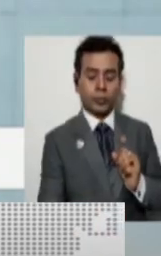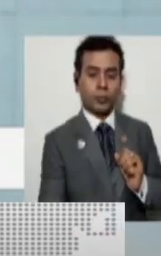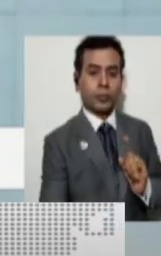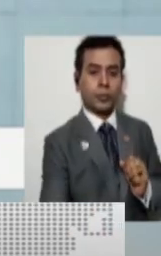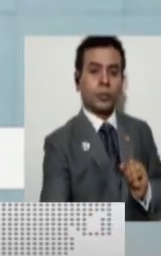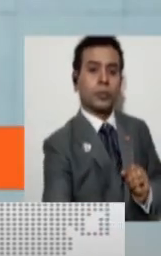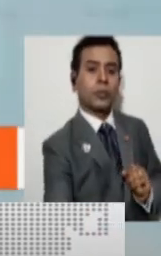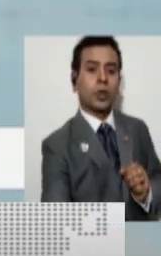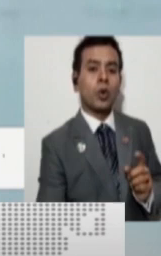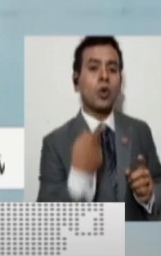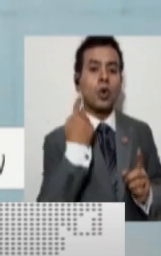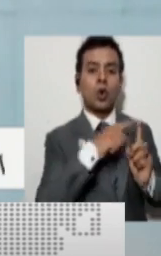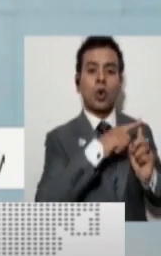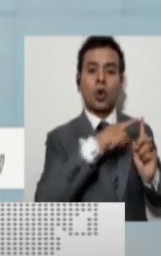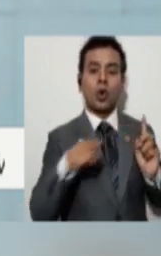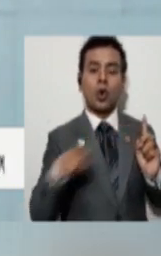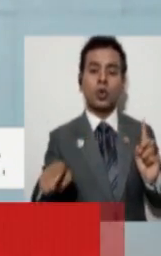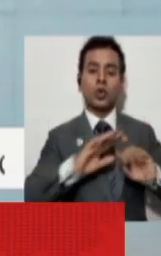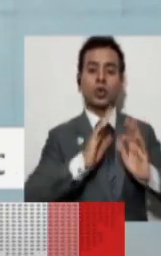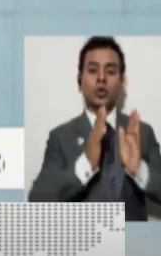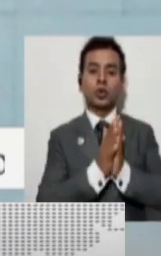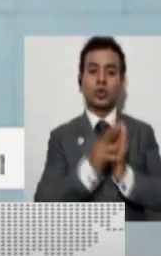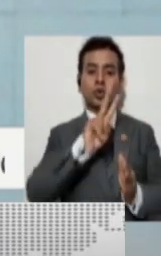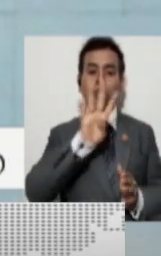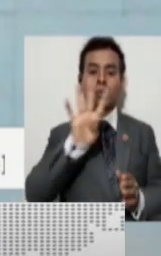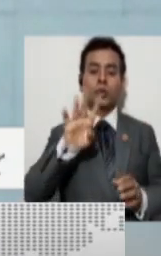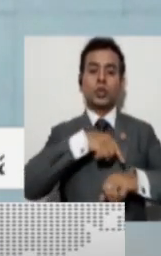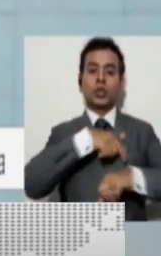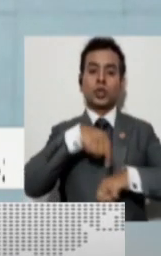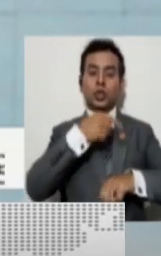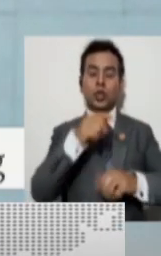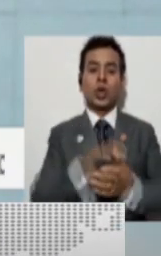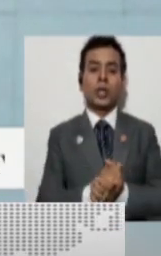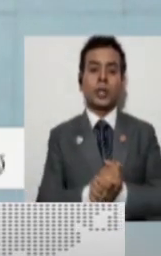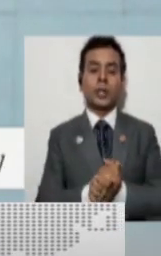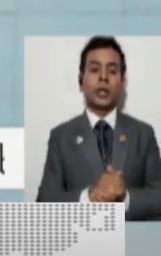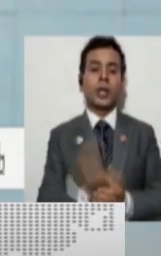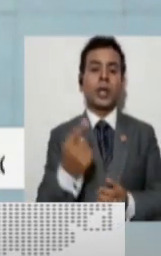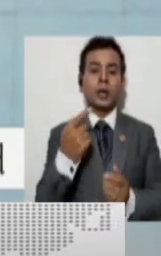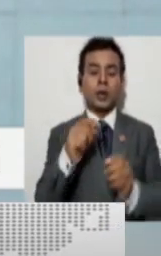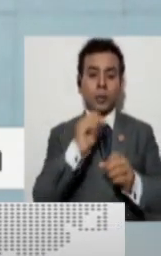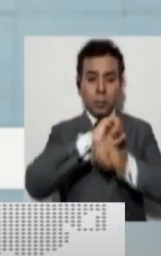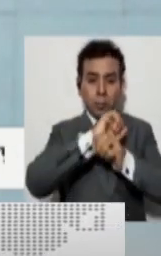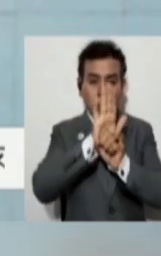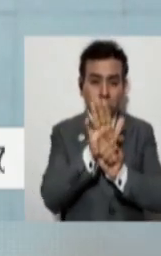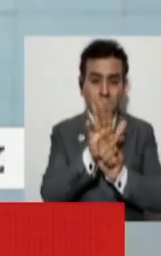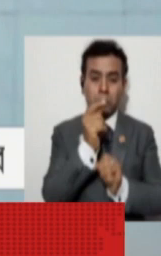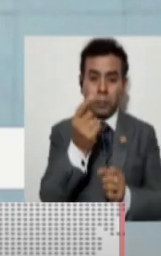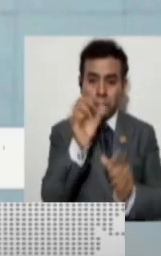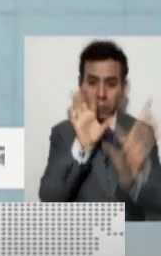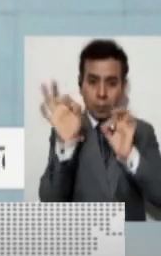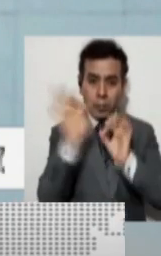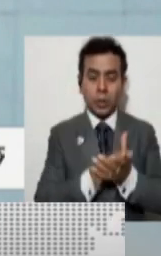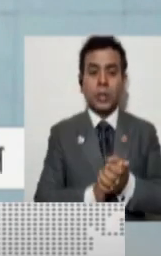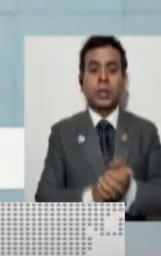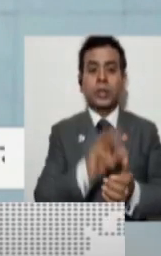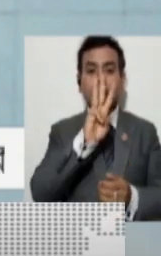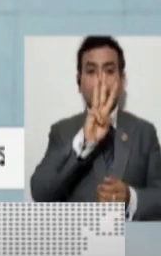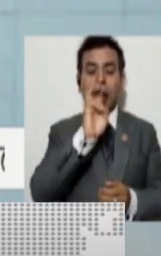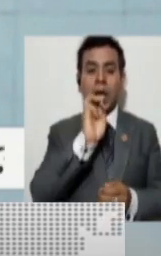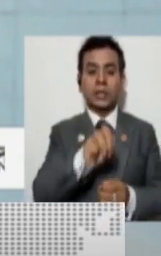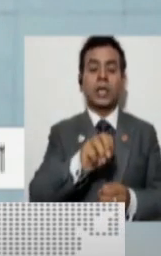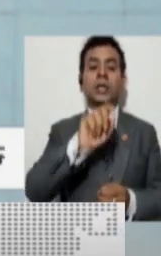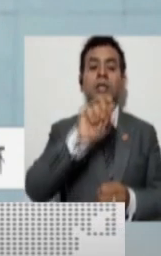হয়েছে 3476টি নমুনা, এবং এই নমুনার মধ্যে কোভিড-19 শনাক্ত